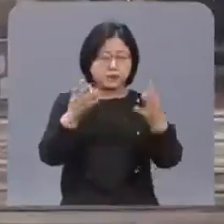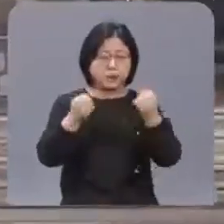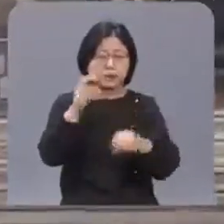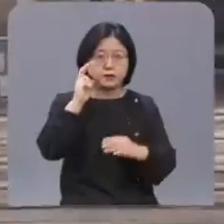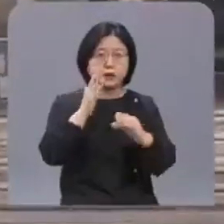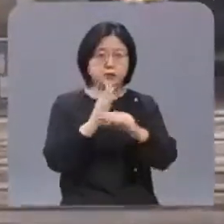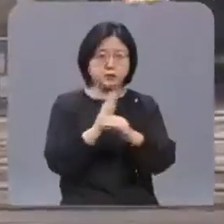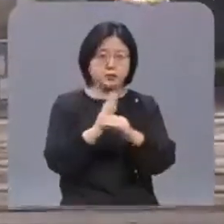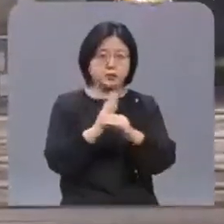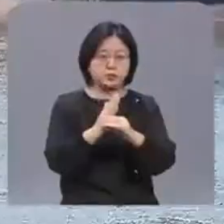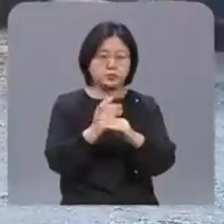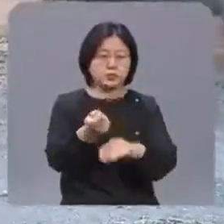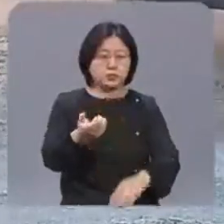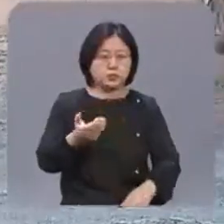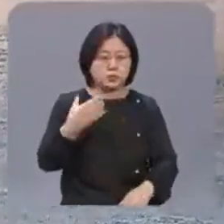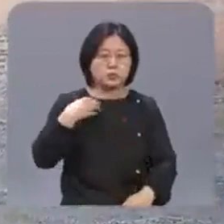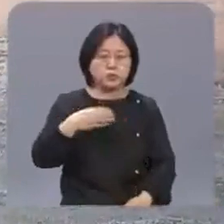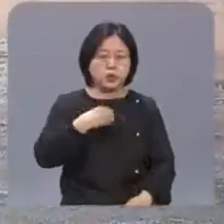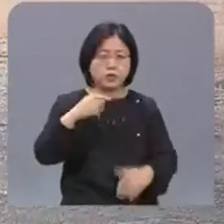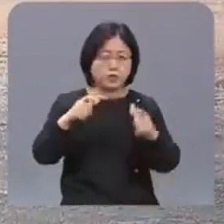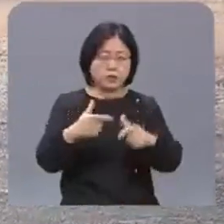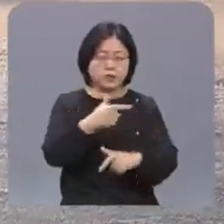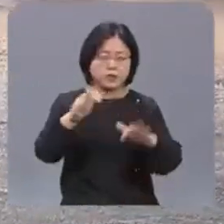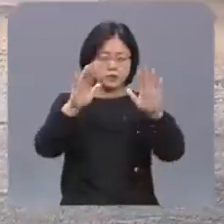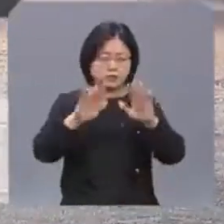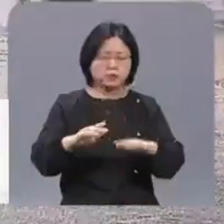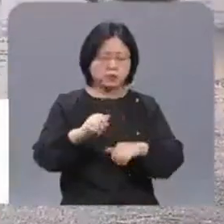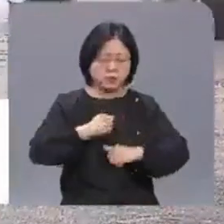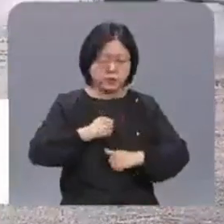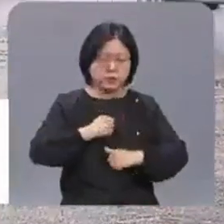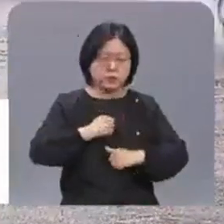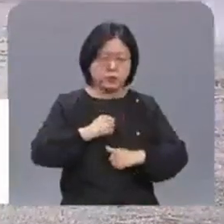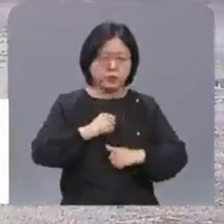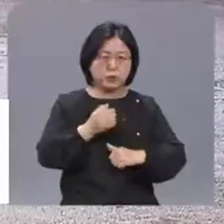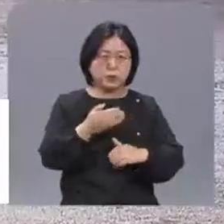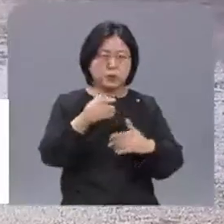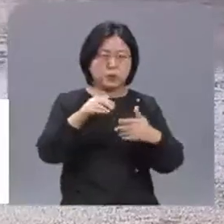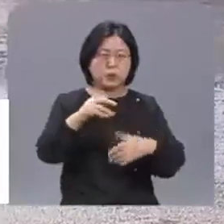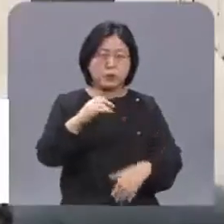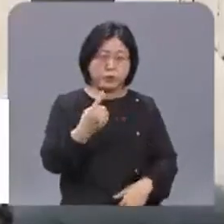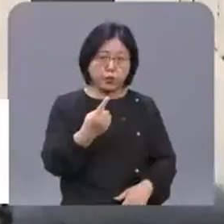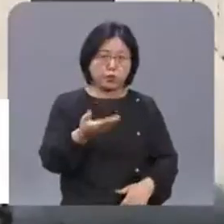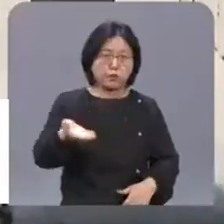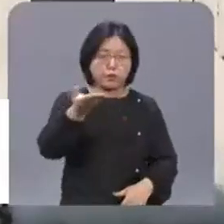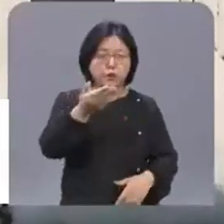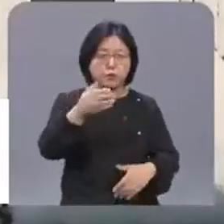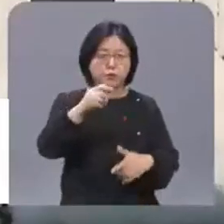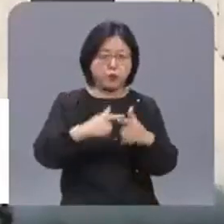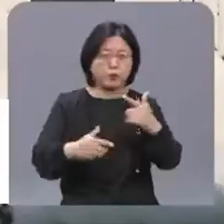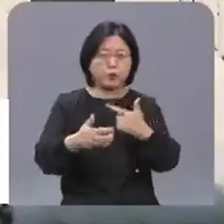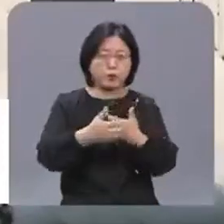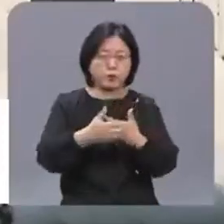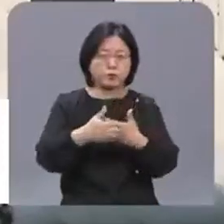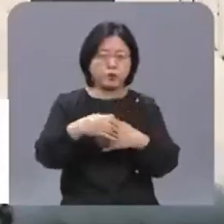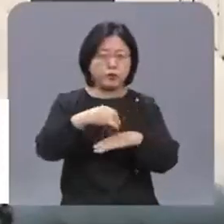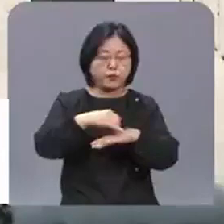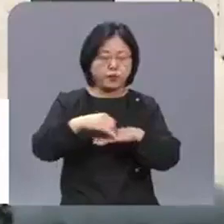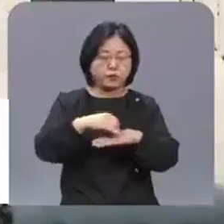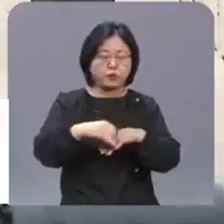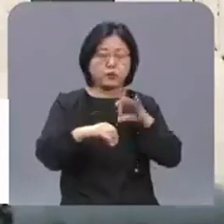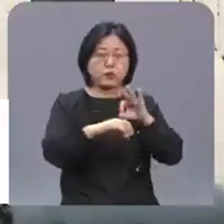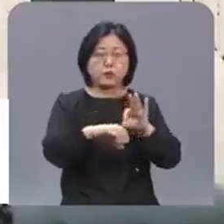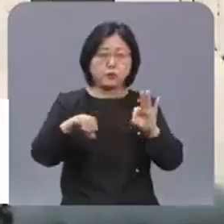보입니다 조금 전 무한 지역 대설주의보가 경보로 강화됐고 목포와 나주 완도 한평 등 전남